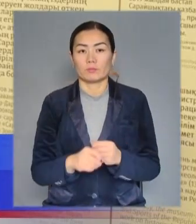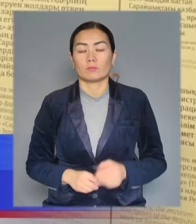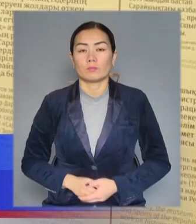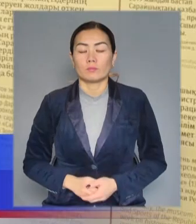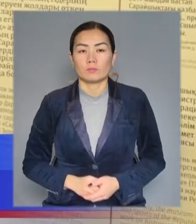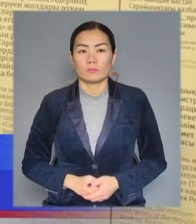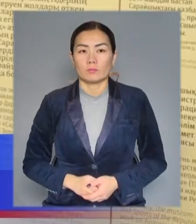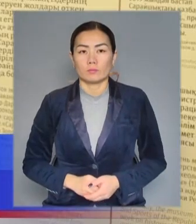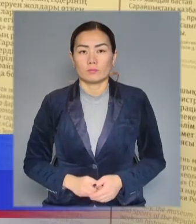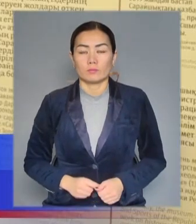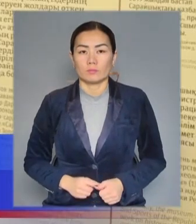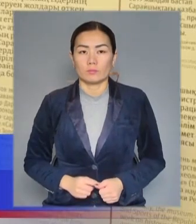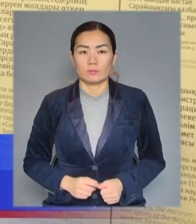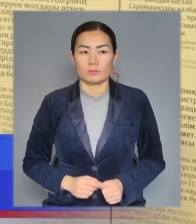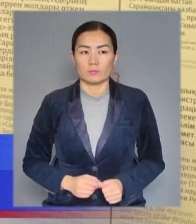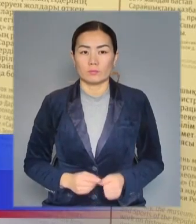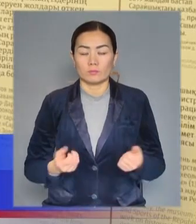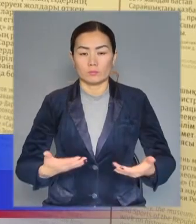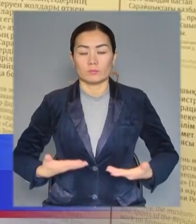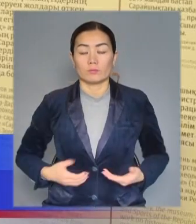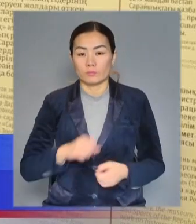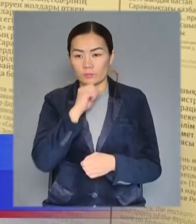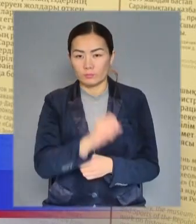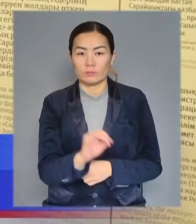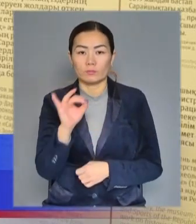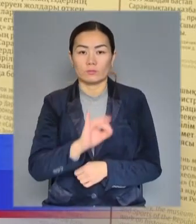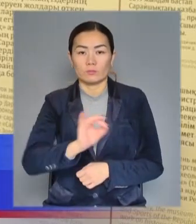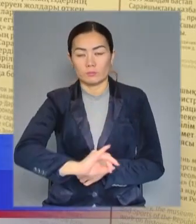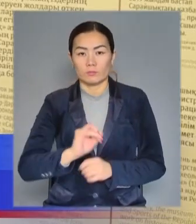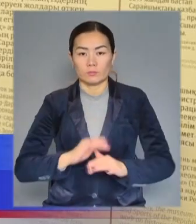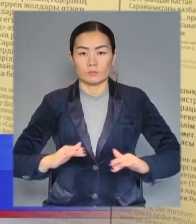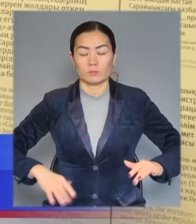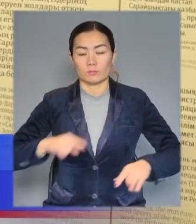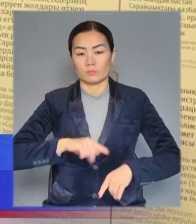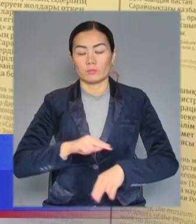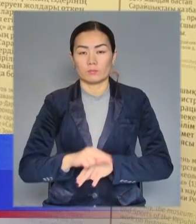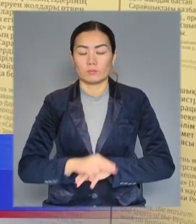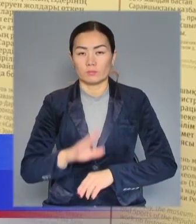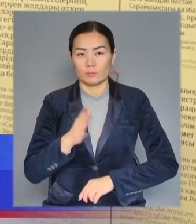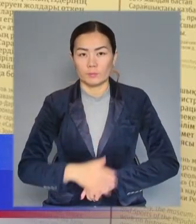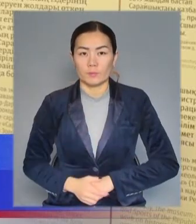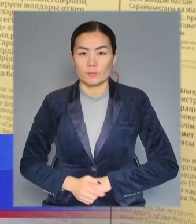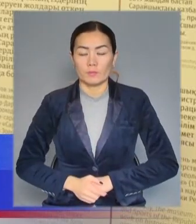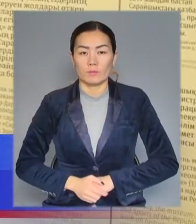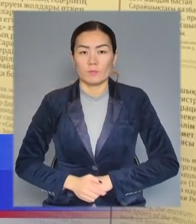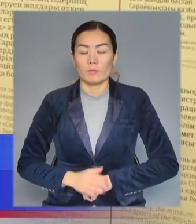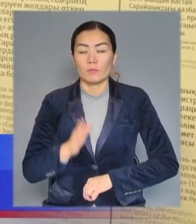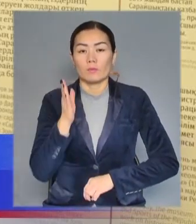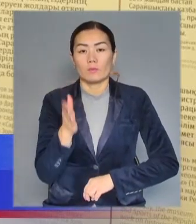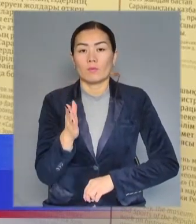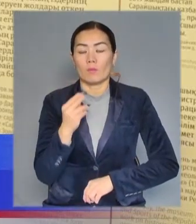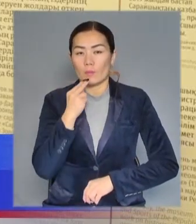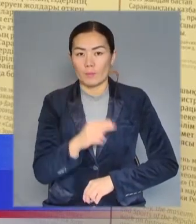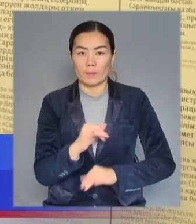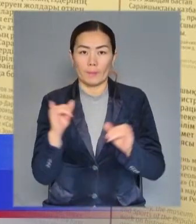көп осындай конференцияға шақыру арқылы өлке тарихымызды оқушылардың бойына сіңіру мақсатында болашақта бұдан